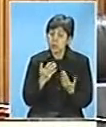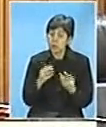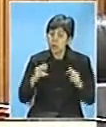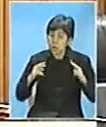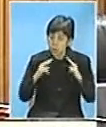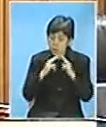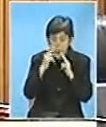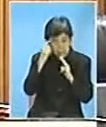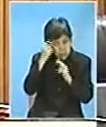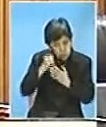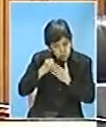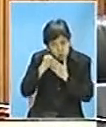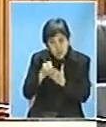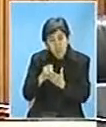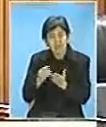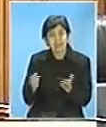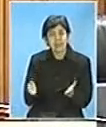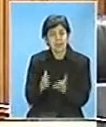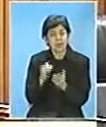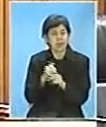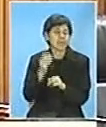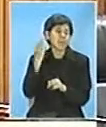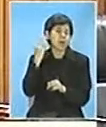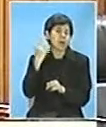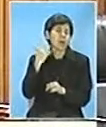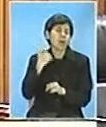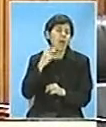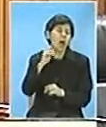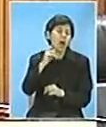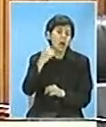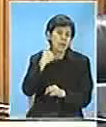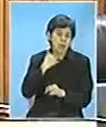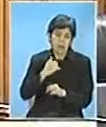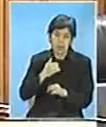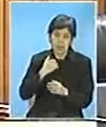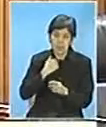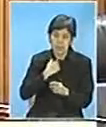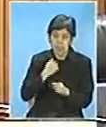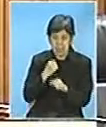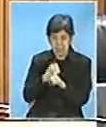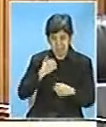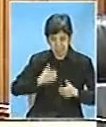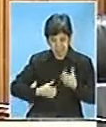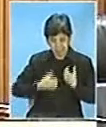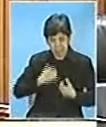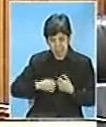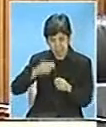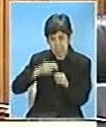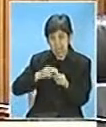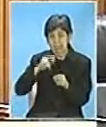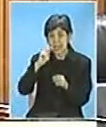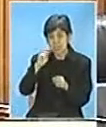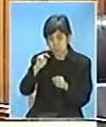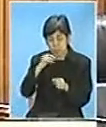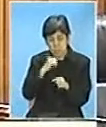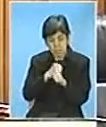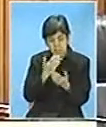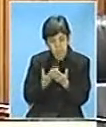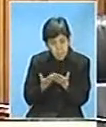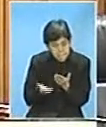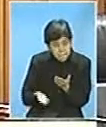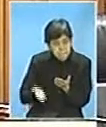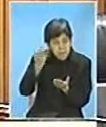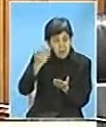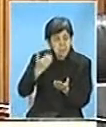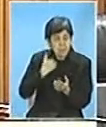ทางกระทรวงก็ได้เข้าไปช่วยสนับสนุนนะครับที่ผ่านมาอาจจะได้ข่าวว่าแท็กซี่ได้รับความเดือดร้อนในการที่ก๊าซNGV เนี่ยขึ้นราคาไ